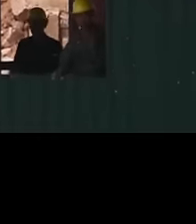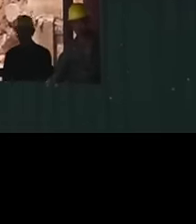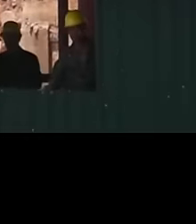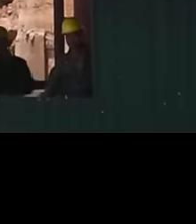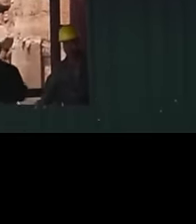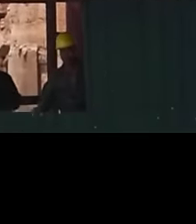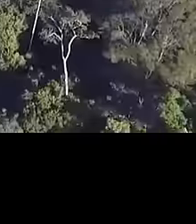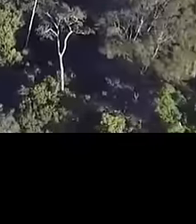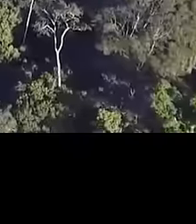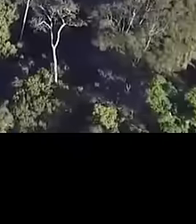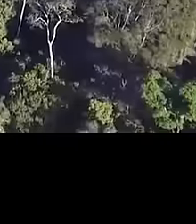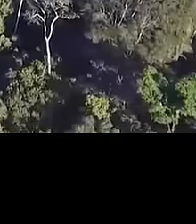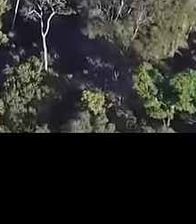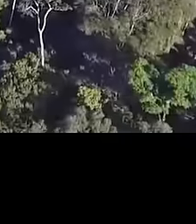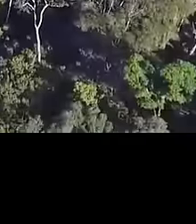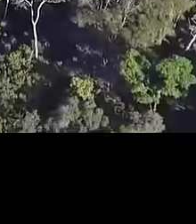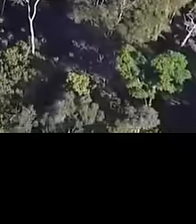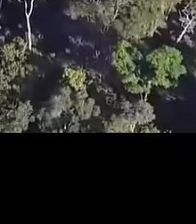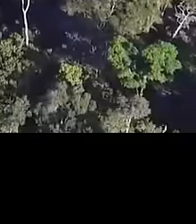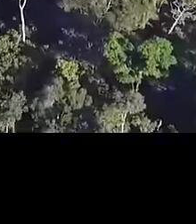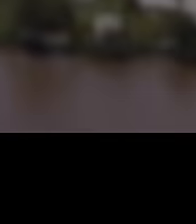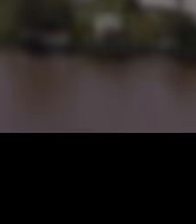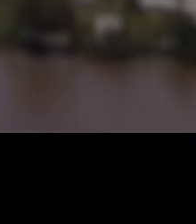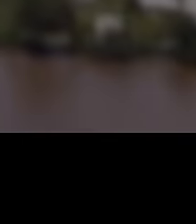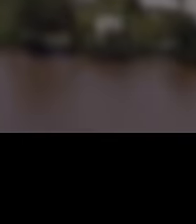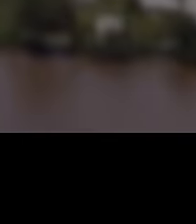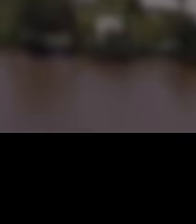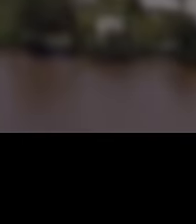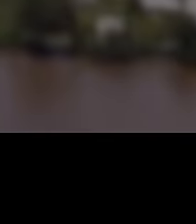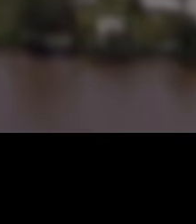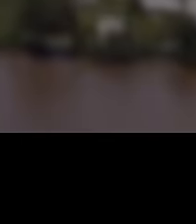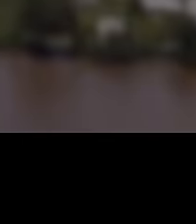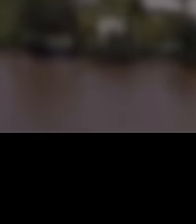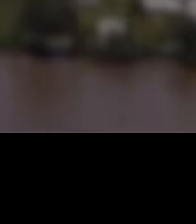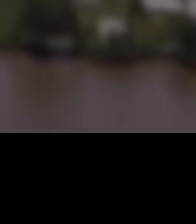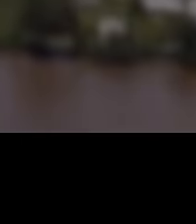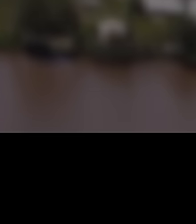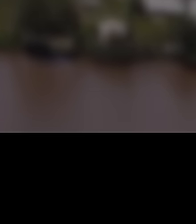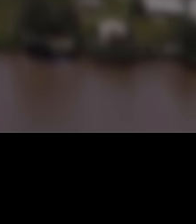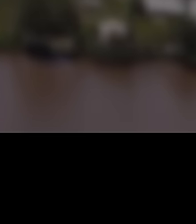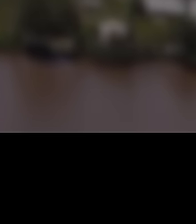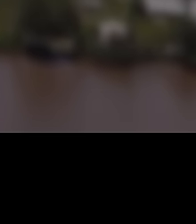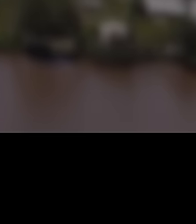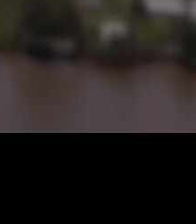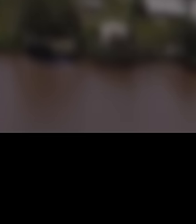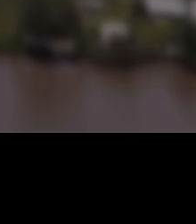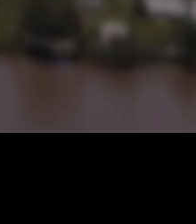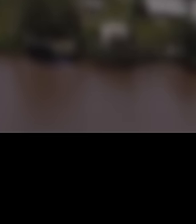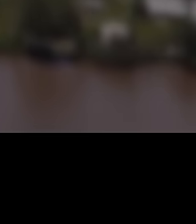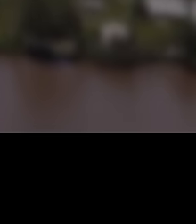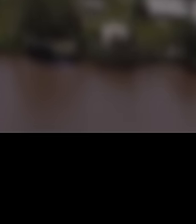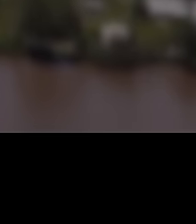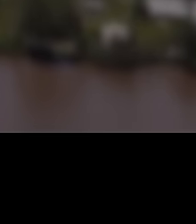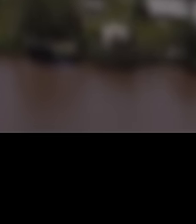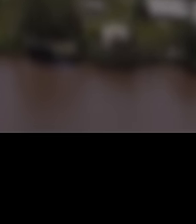natuurlijke hulpbronnen, wat bijdraagt aan economische groei en zelfredzaamheid.